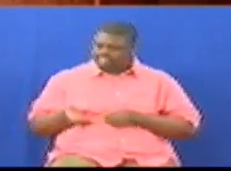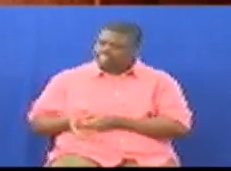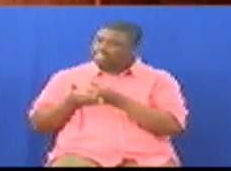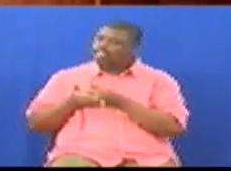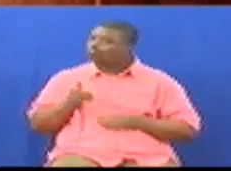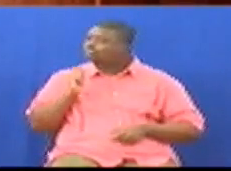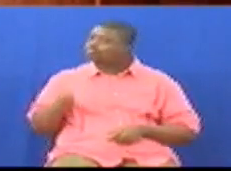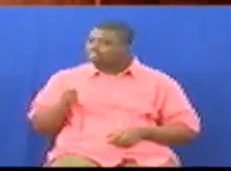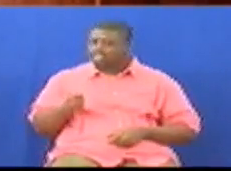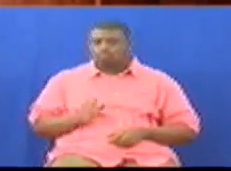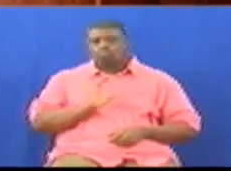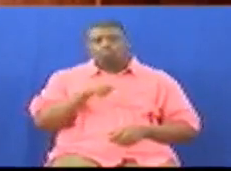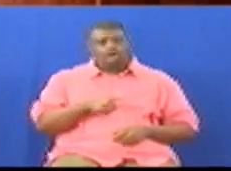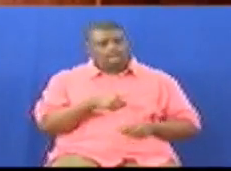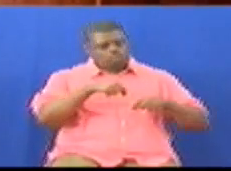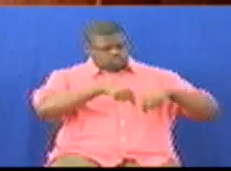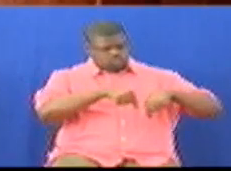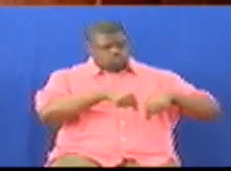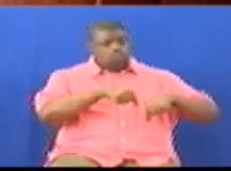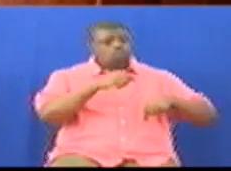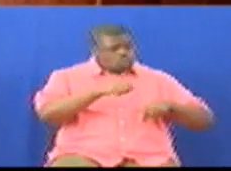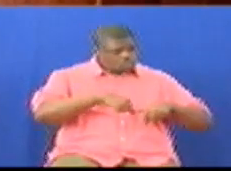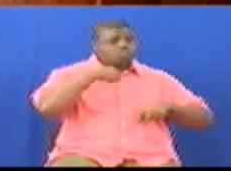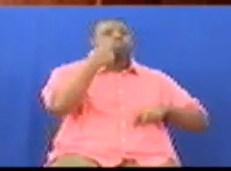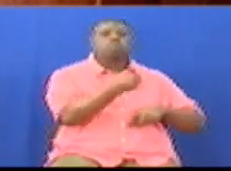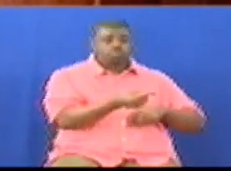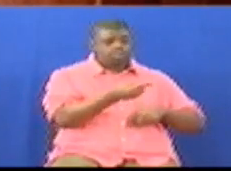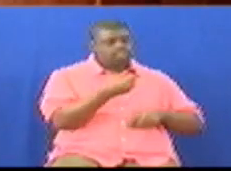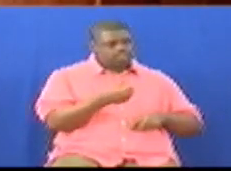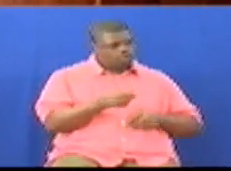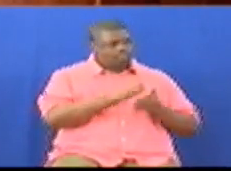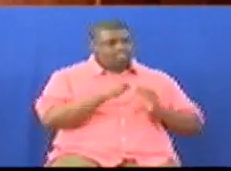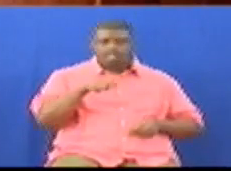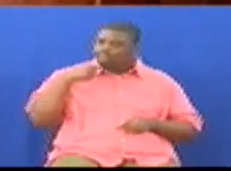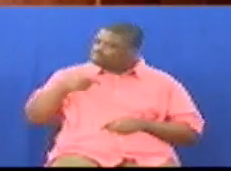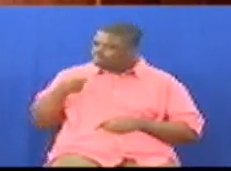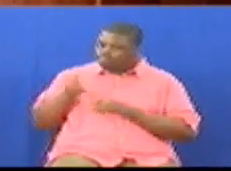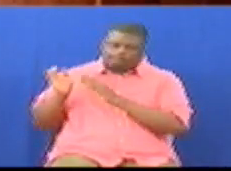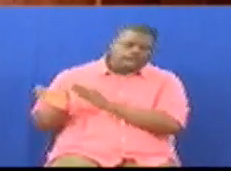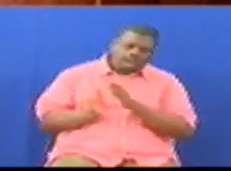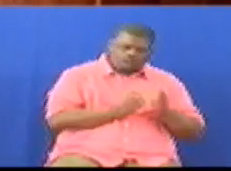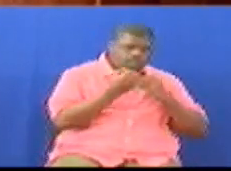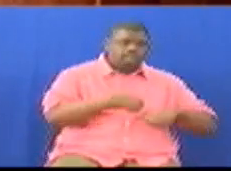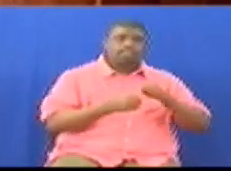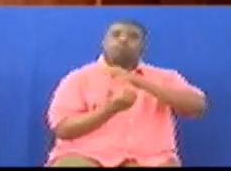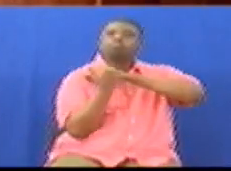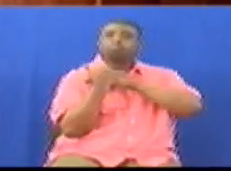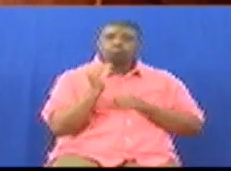katika mwaka wa fedha 2021 ofisi ya Rais TAMISEMI imepanga kutekeleza malengo yake kwa kuzingatia vipaumbele 13. Baada